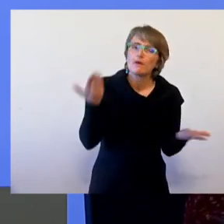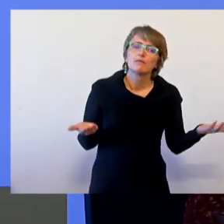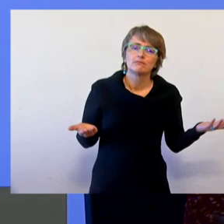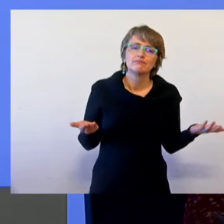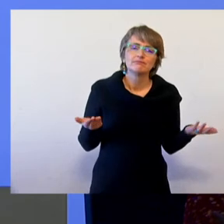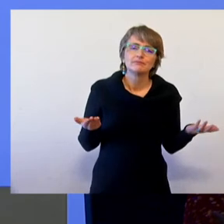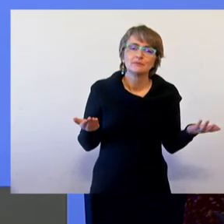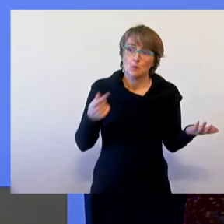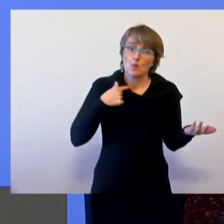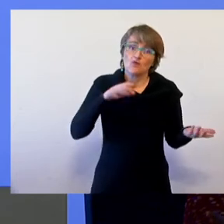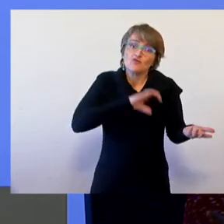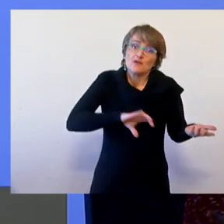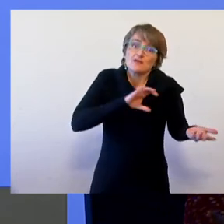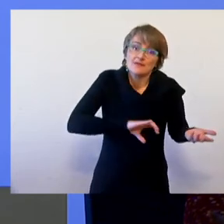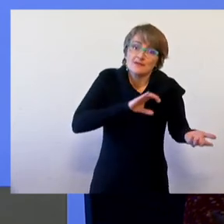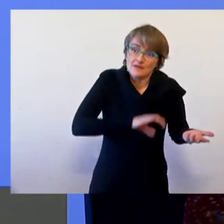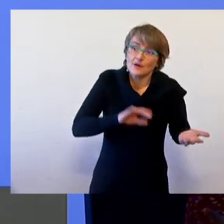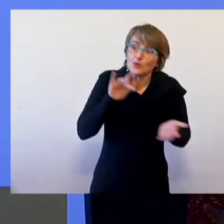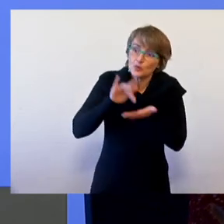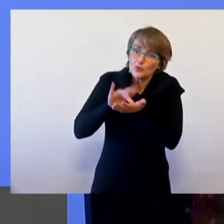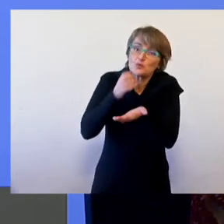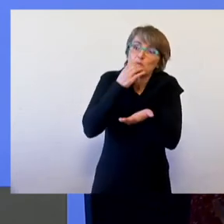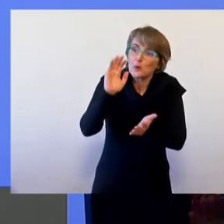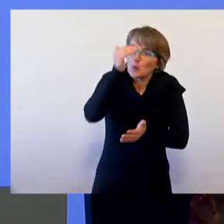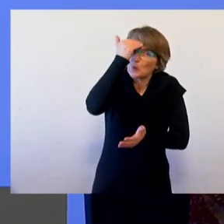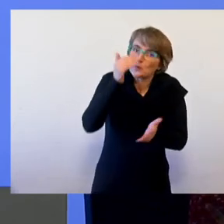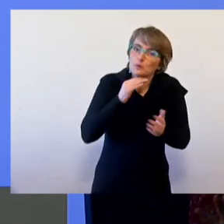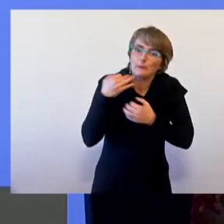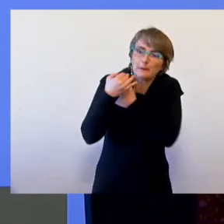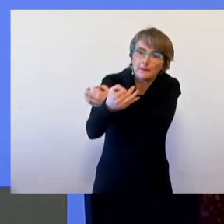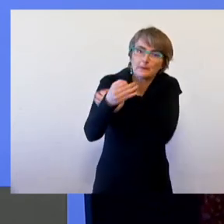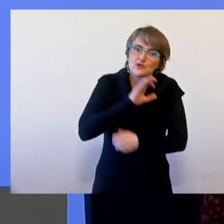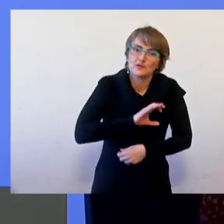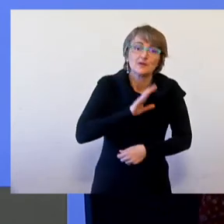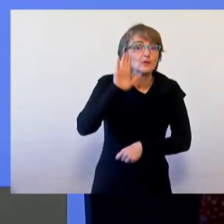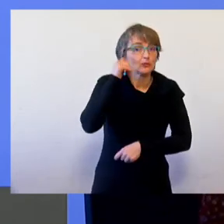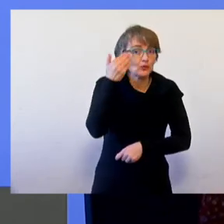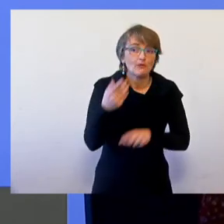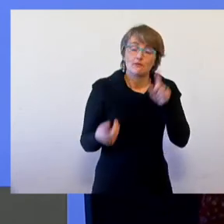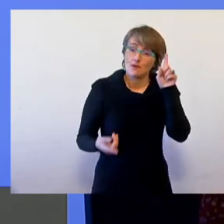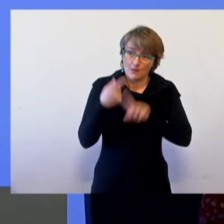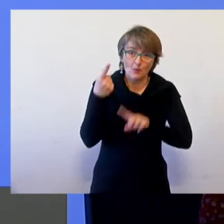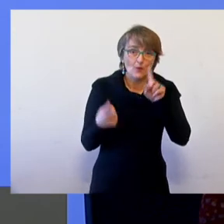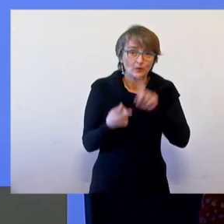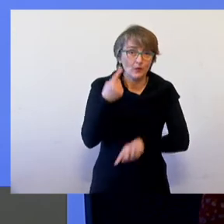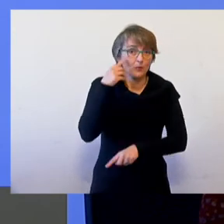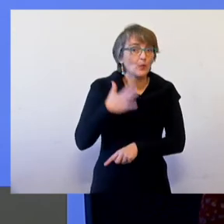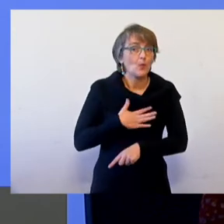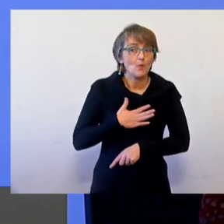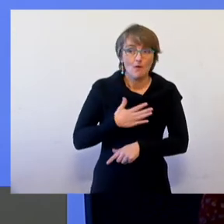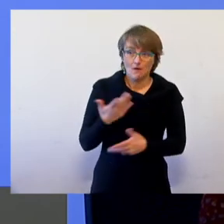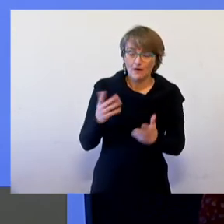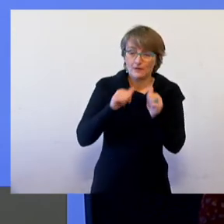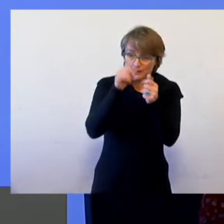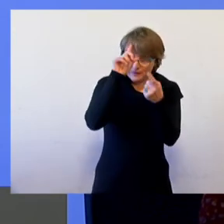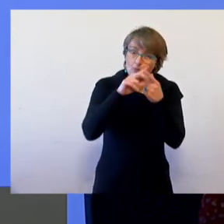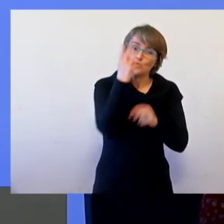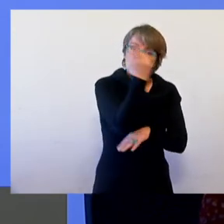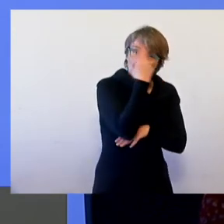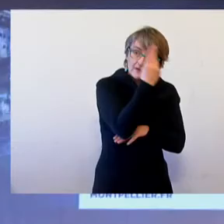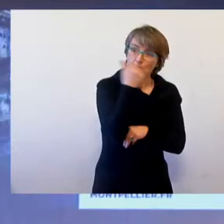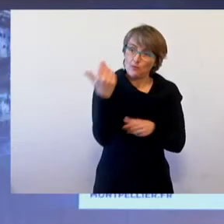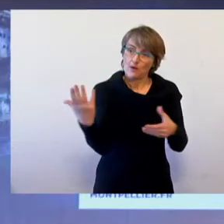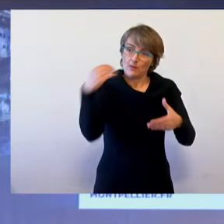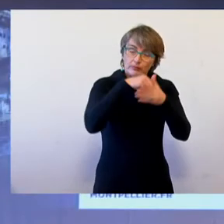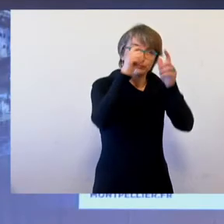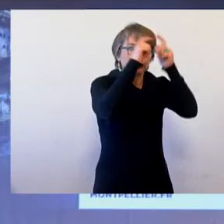en tout cas, j'essaye de le faire régulièrement, je crois. C'est d'ailleurs pour ça que je tenais à ce que vous soyez représentant de la ville dans nos universités.